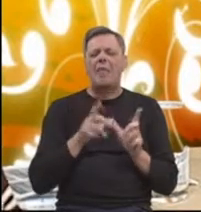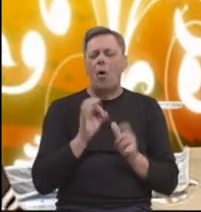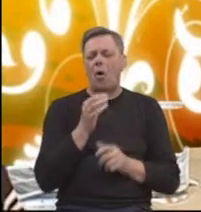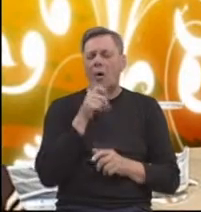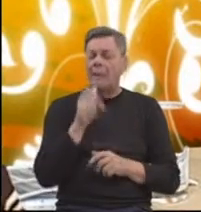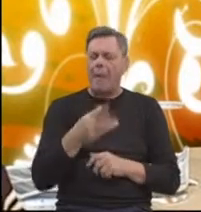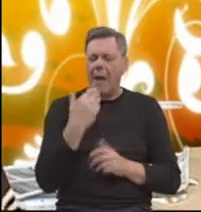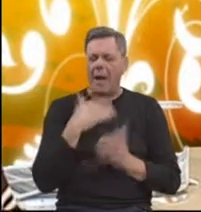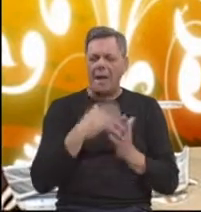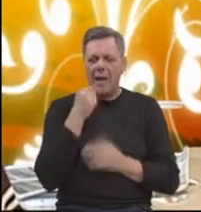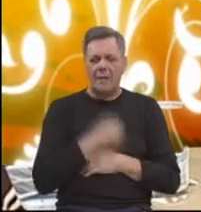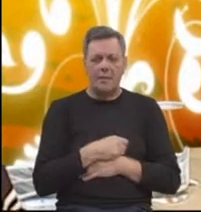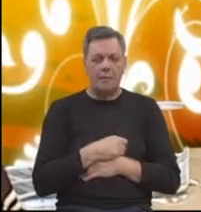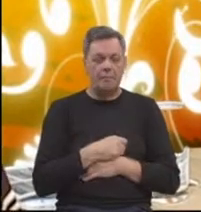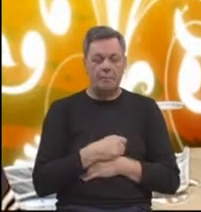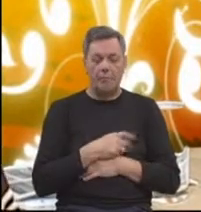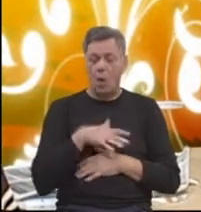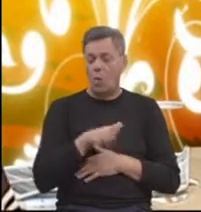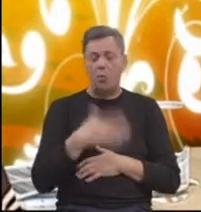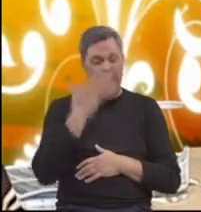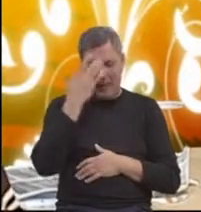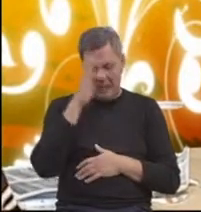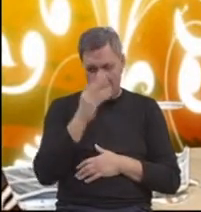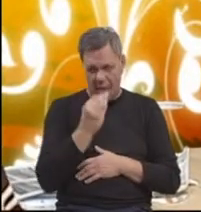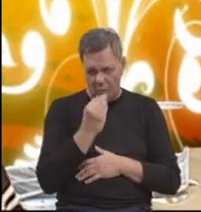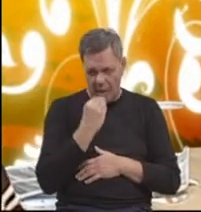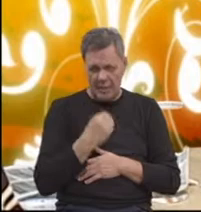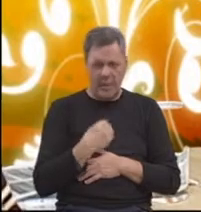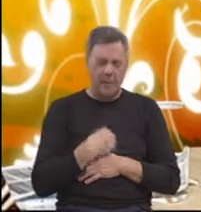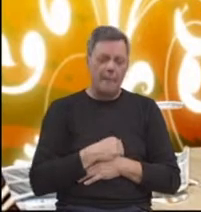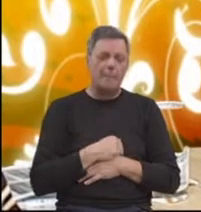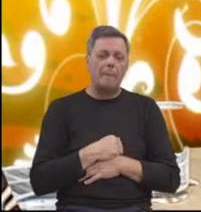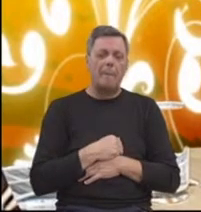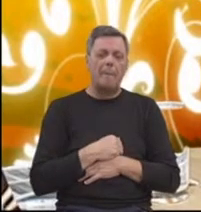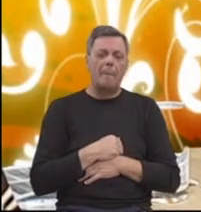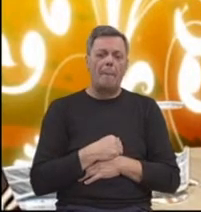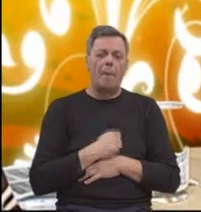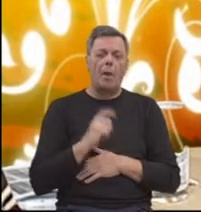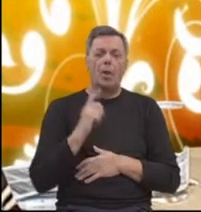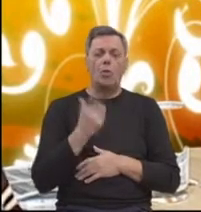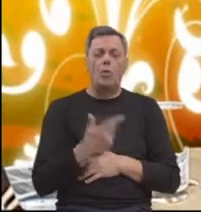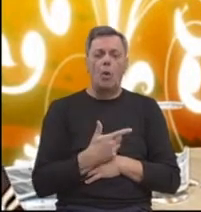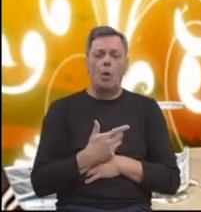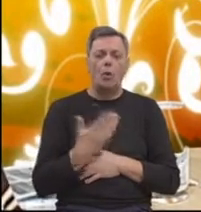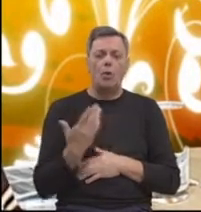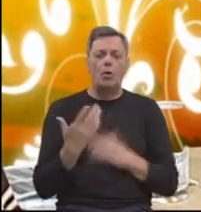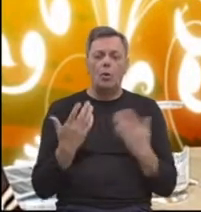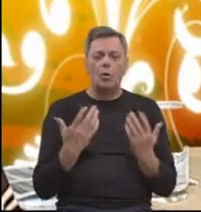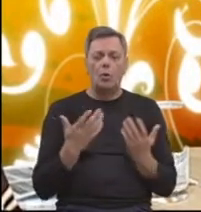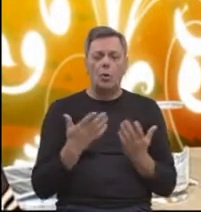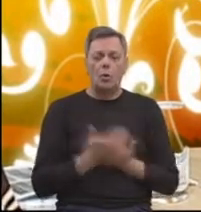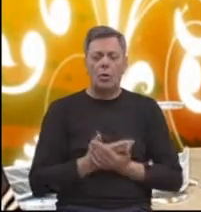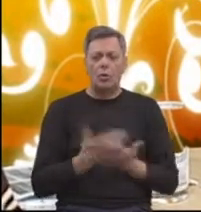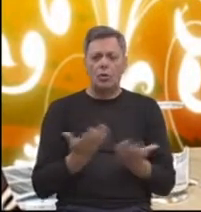jesti. Prvo, ljudi ga ne znaju jesti, ja sam ga naučila jesti jer sam živjela vani, ne znaju ga jesti. Drugo, šta je to? To je